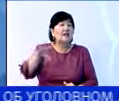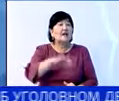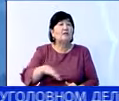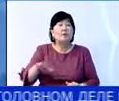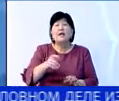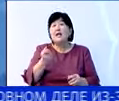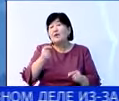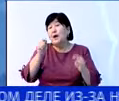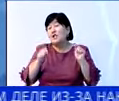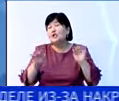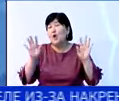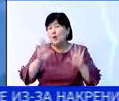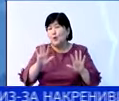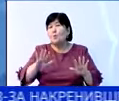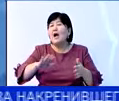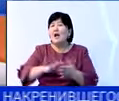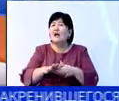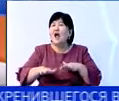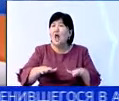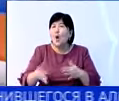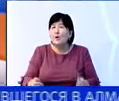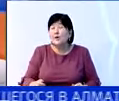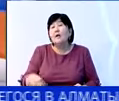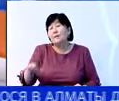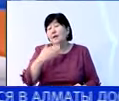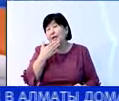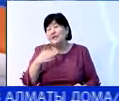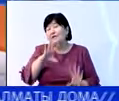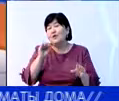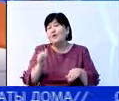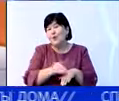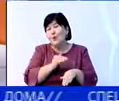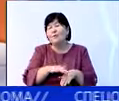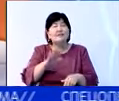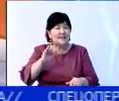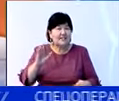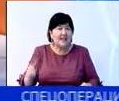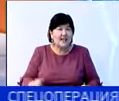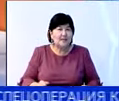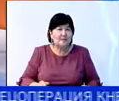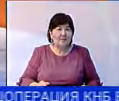области небольшие осадки, туман, гололед. А мы с вами прощаемся. Всего доброго. До свидания.